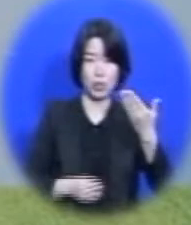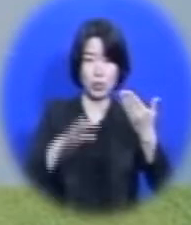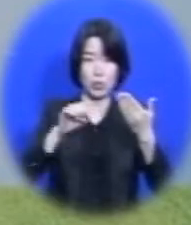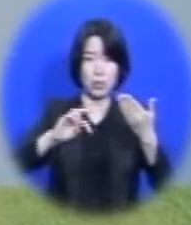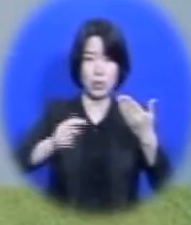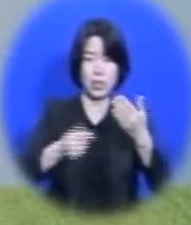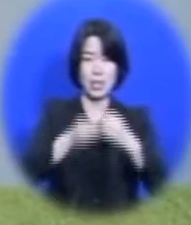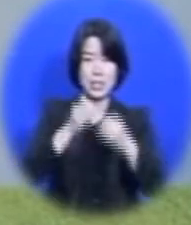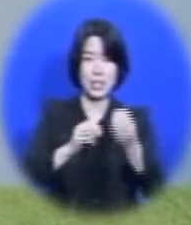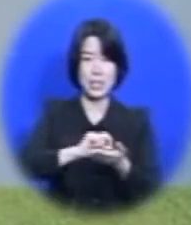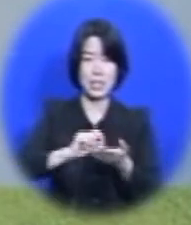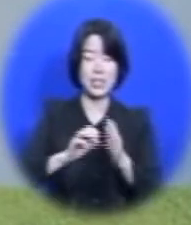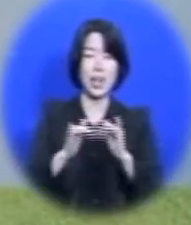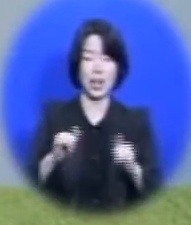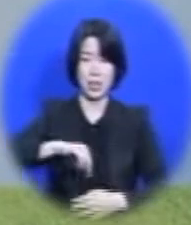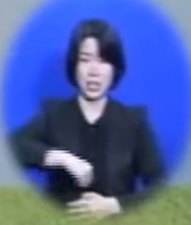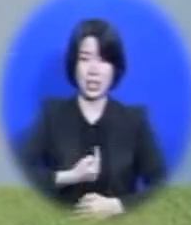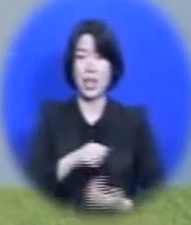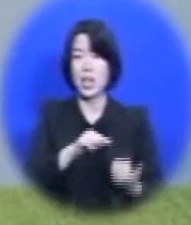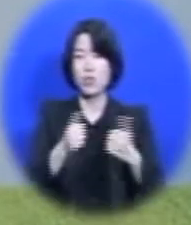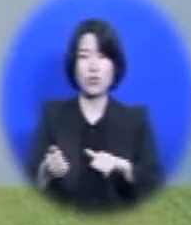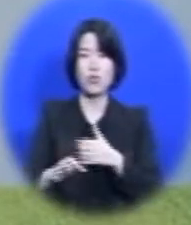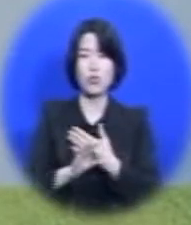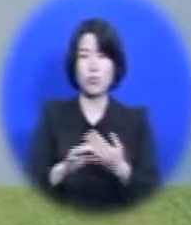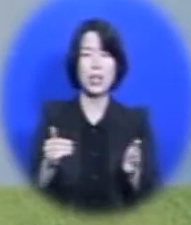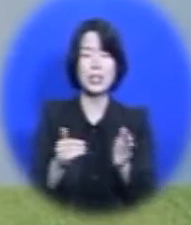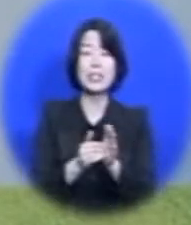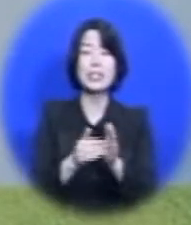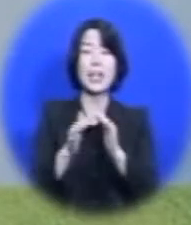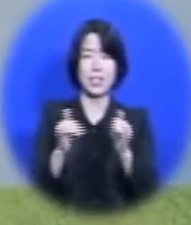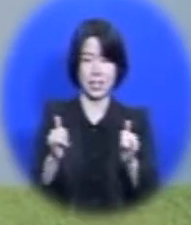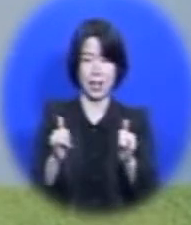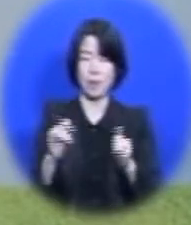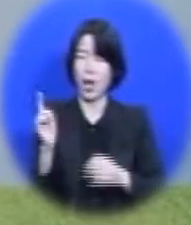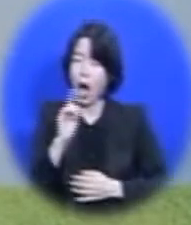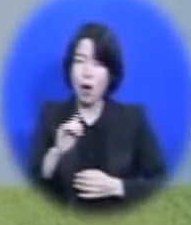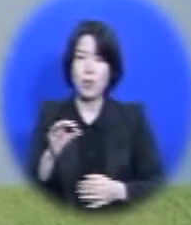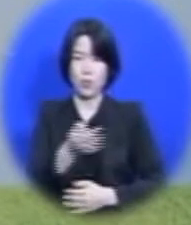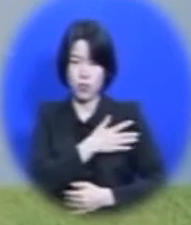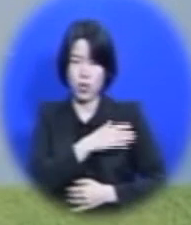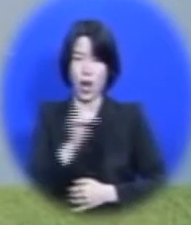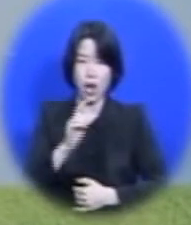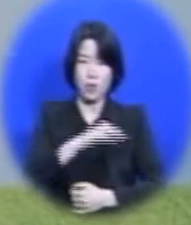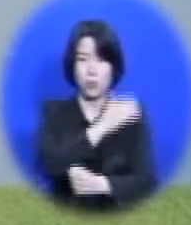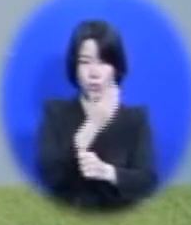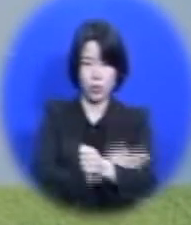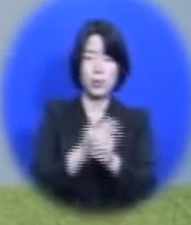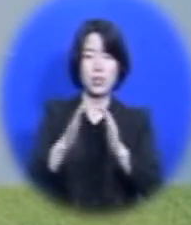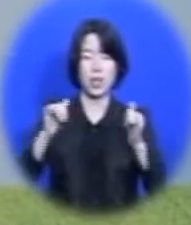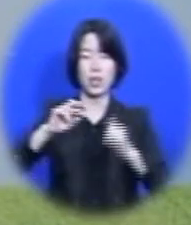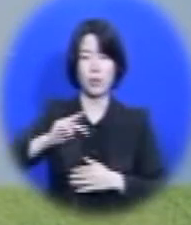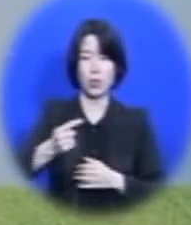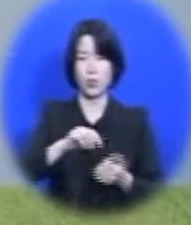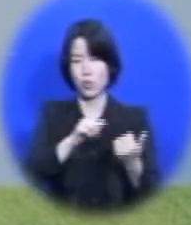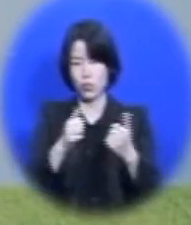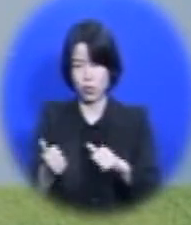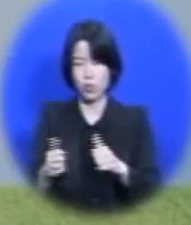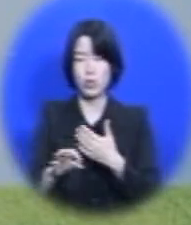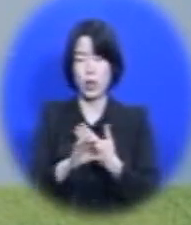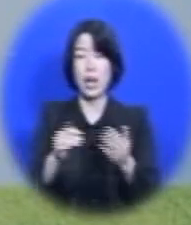시편 기자는 자기는 죽으면 끝나는 사람, 아무리 부자라도, 아무리 권력자라도 죽으면 끝나는